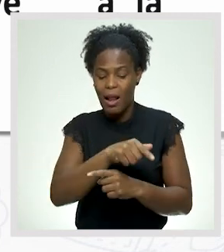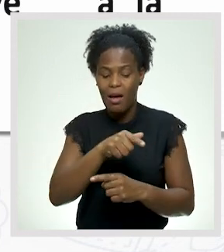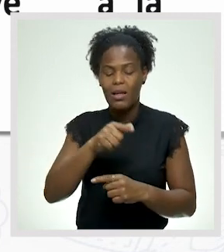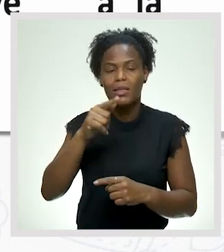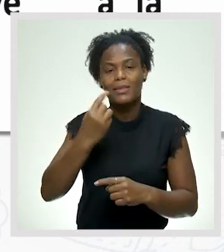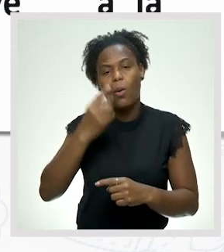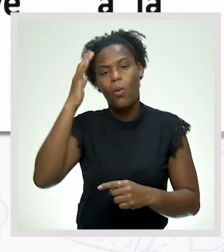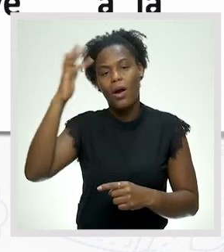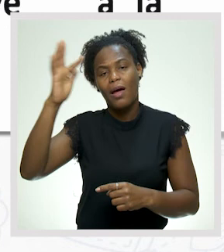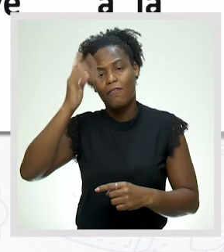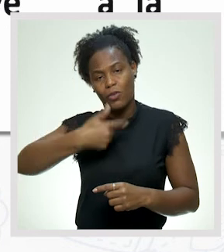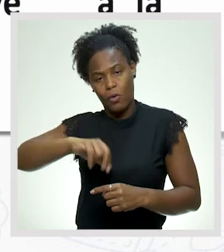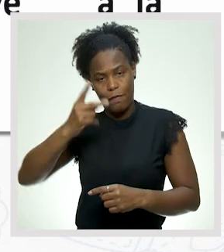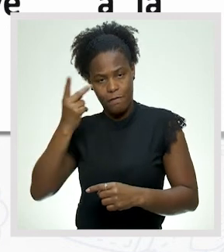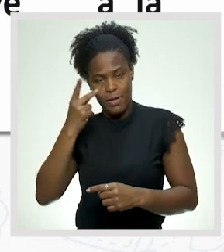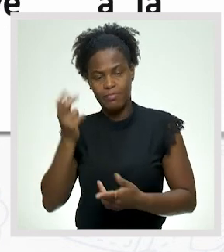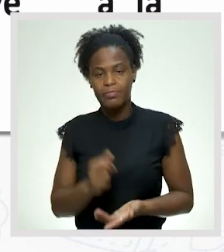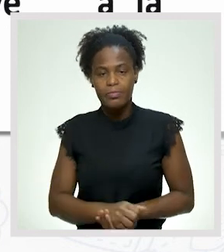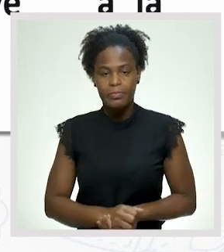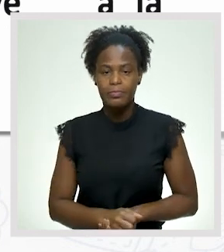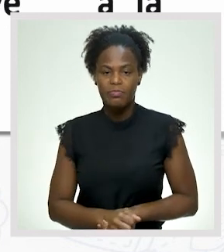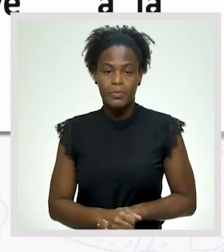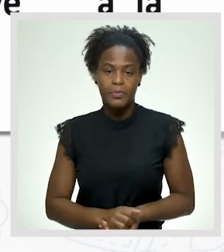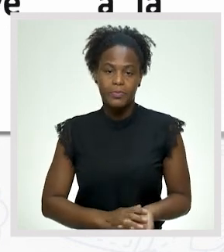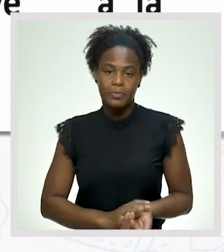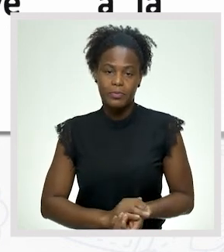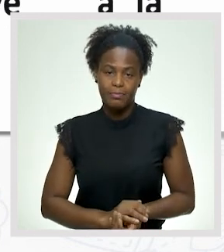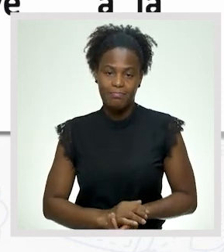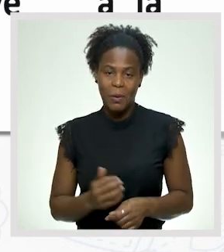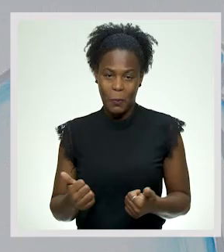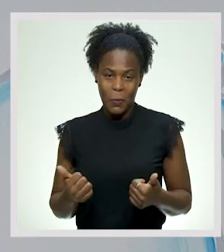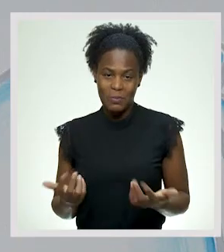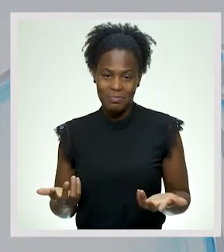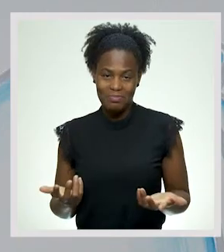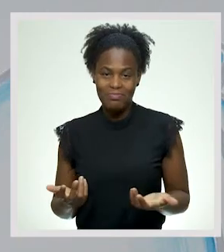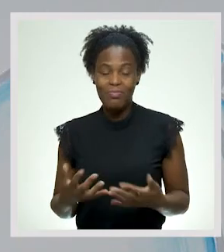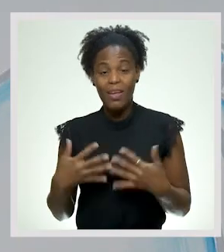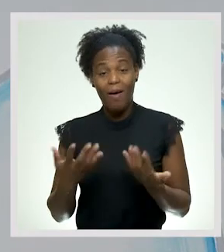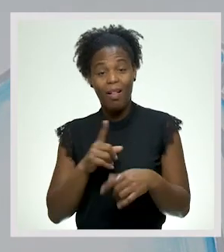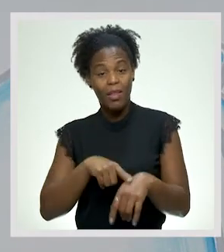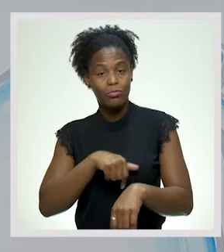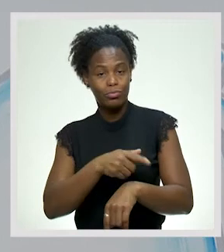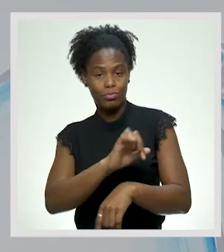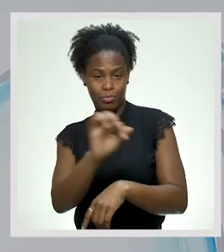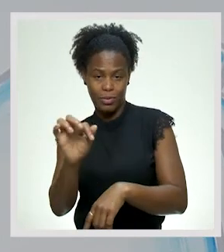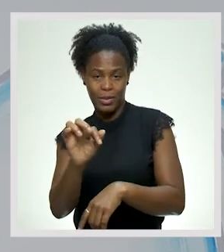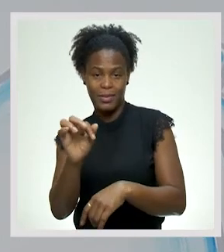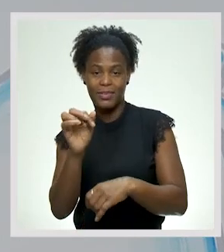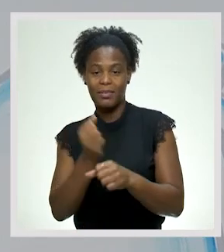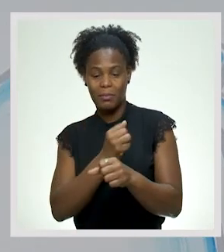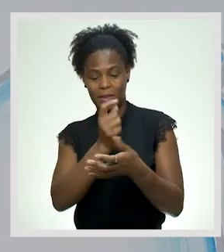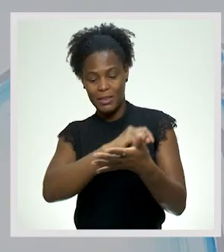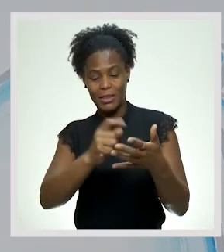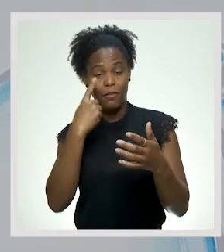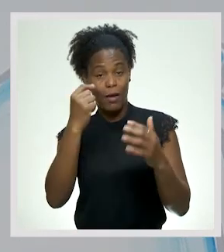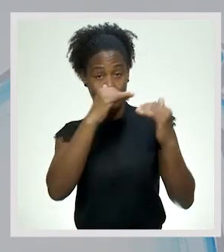rêve de notre vie. C'est bon? Prenez votre temps et conjuguez